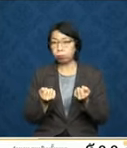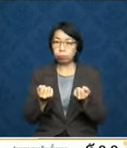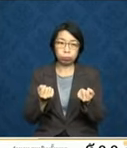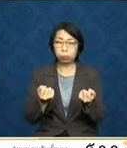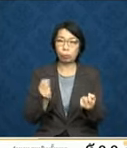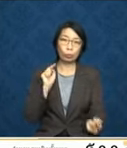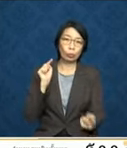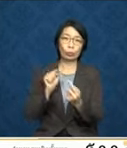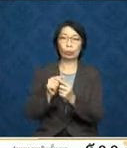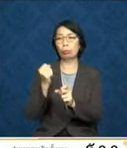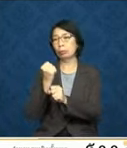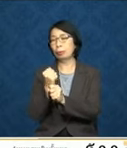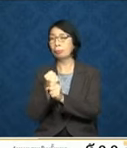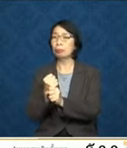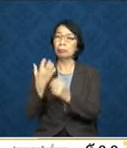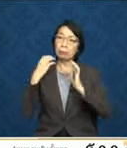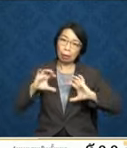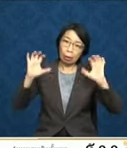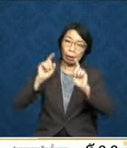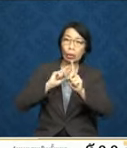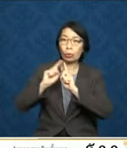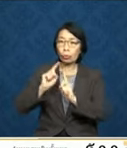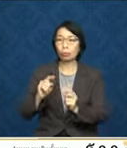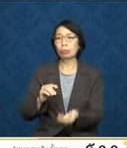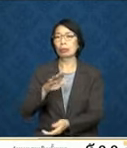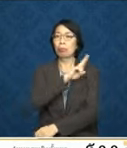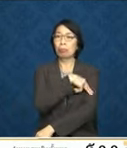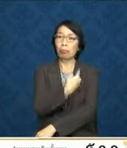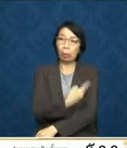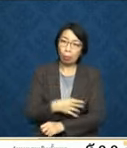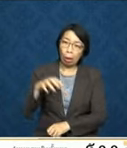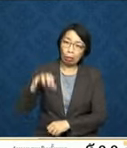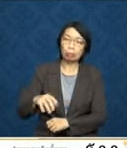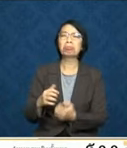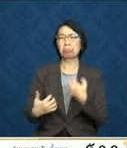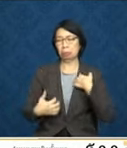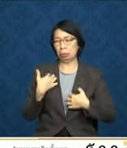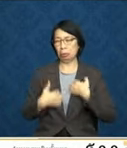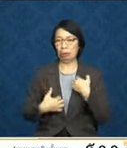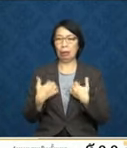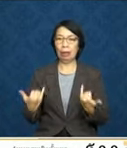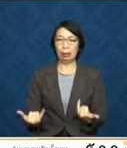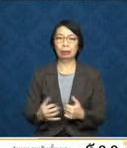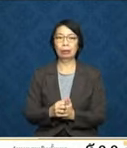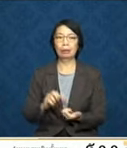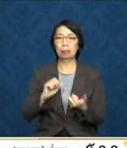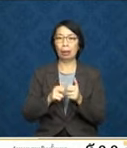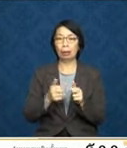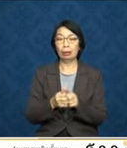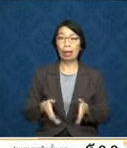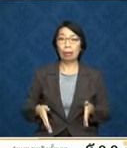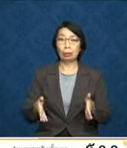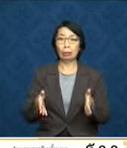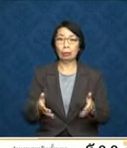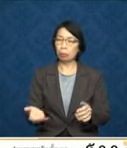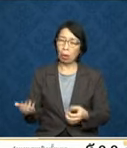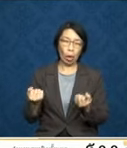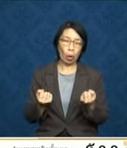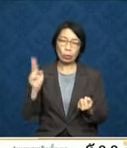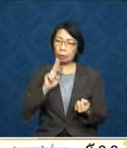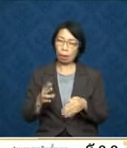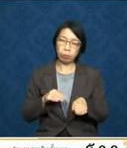ทางไปทำธุรกิจจะเดินทางไปโรงพยาบาลนั้นต้องลำบากเพราะช่วงนี้มีรถใช้ถนนนั้นมากม